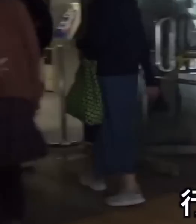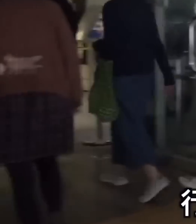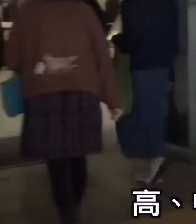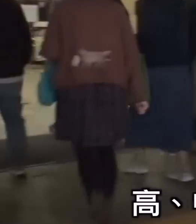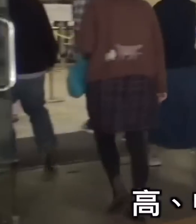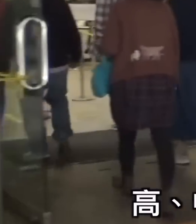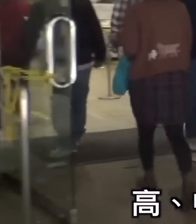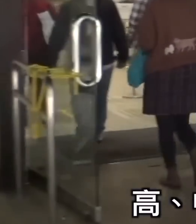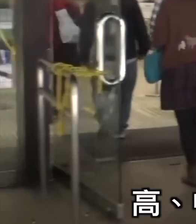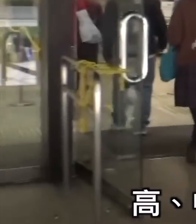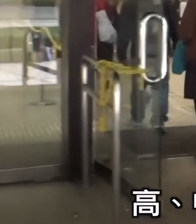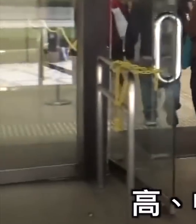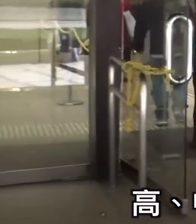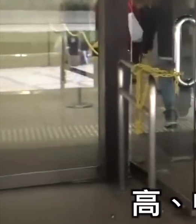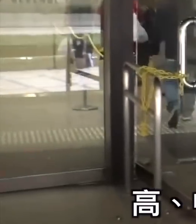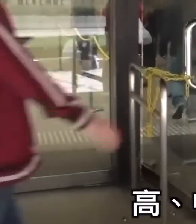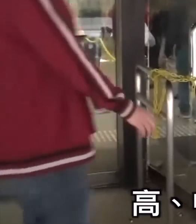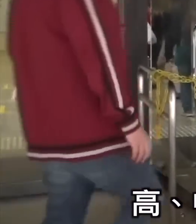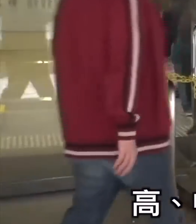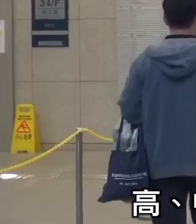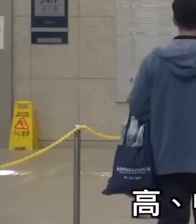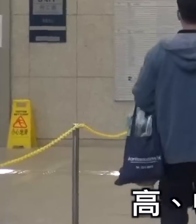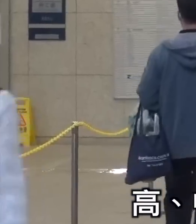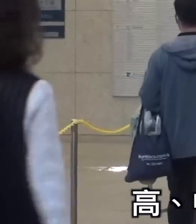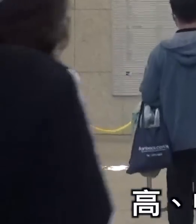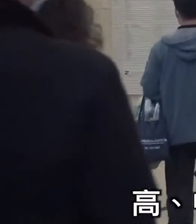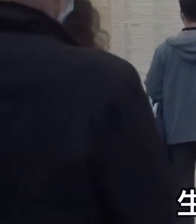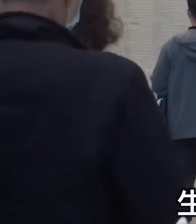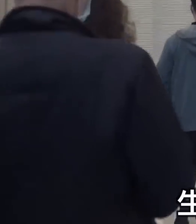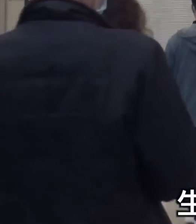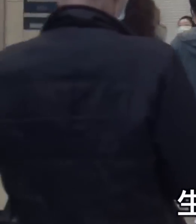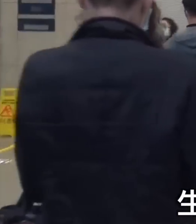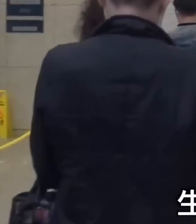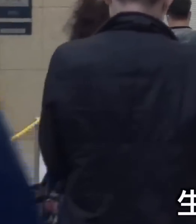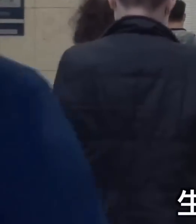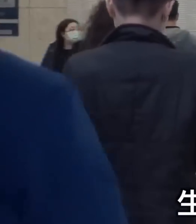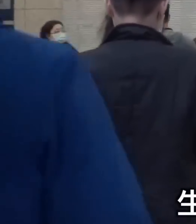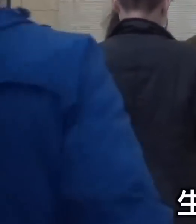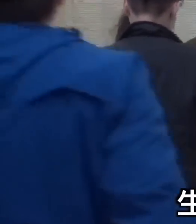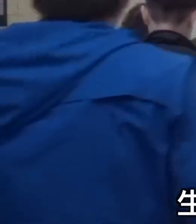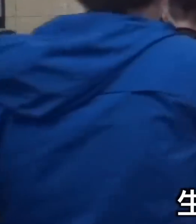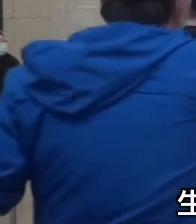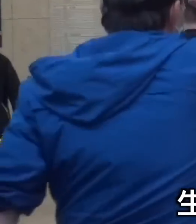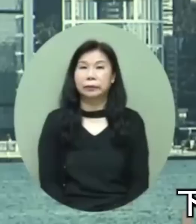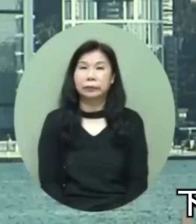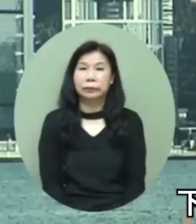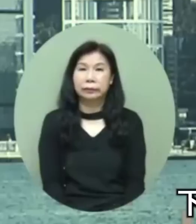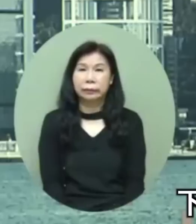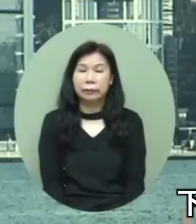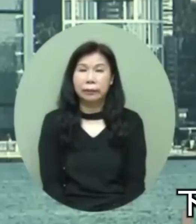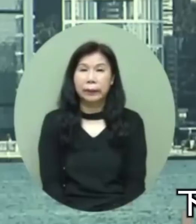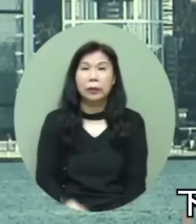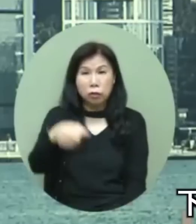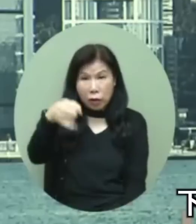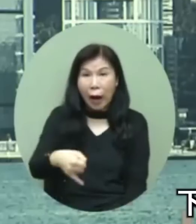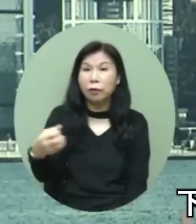通过高中低层公务员划一加薪 2.5%， 生效日期追溯至今年4月1日。 下